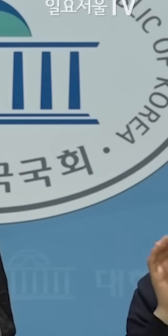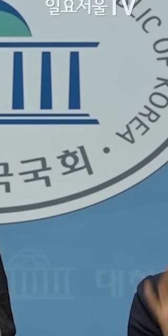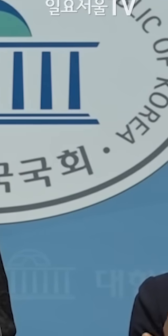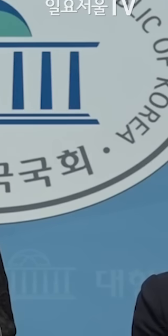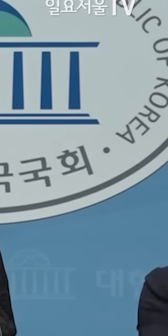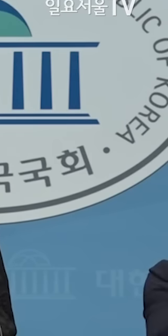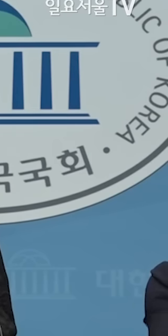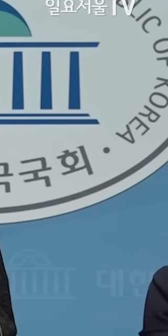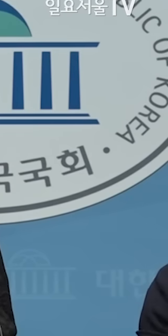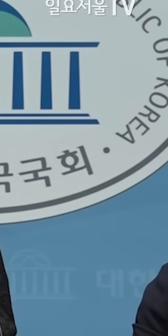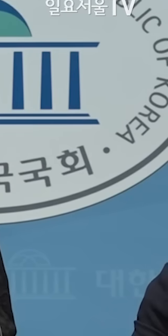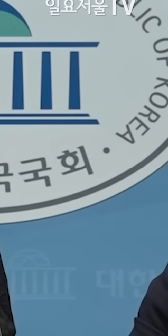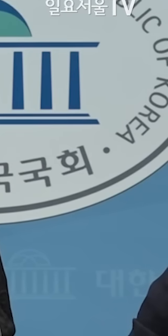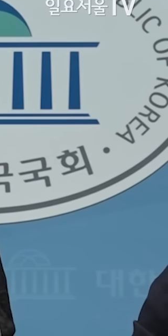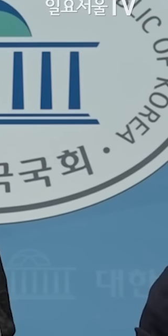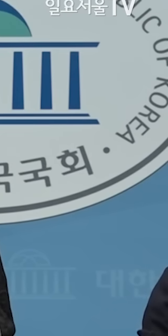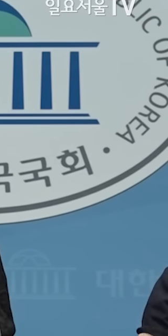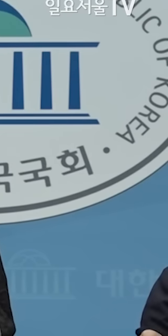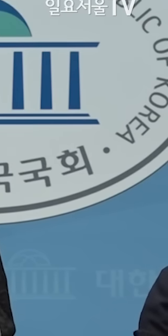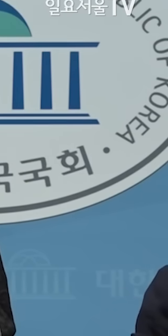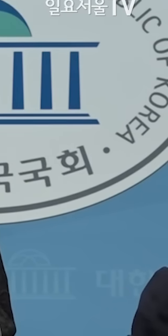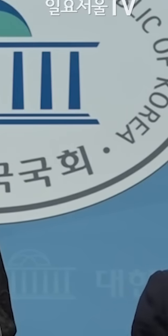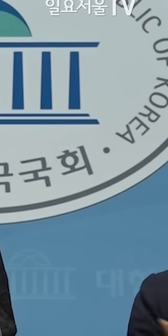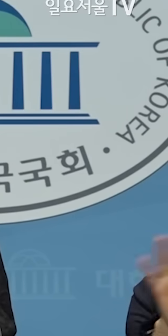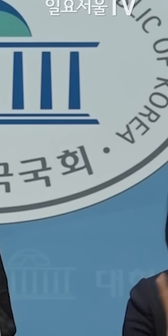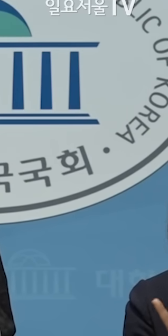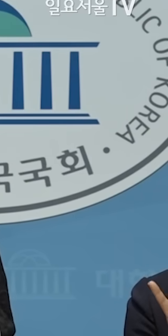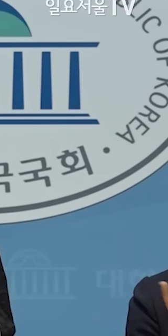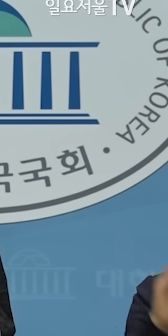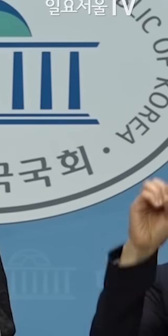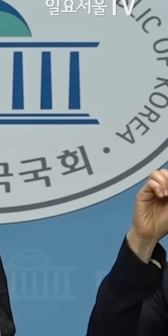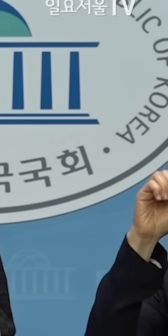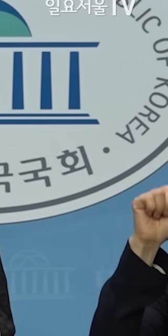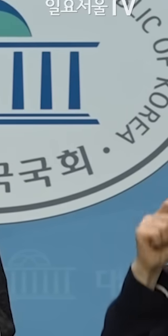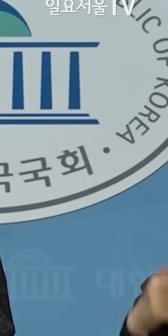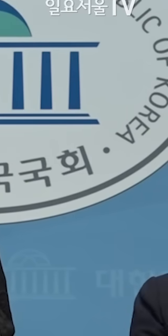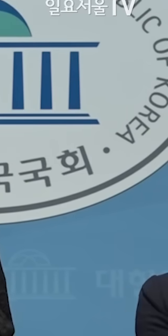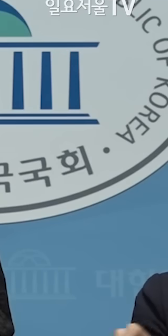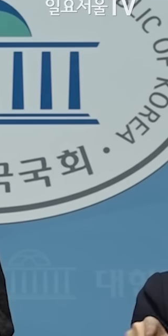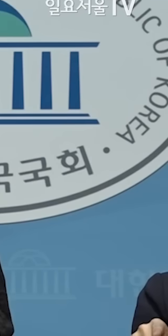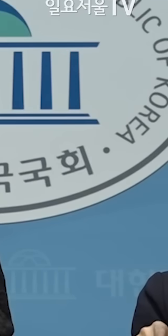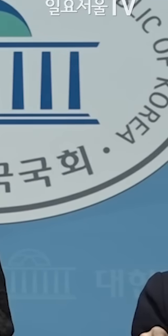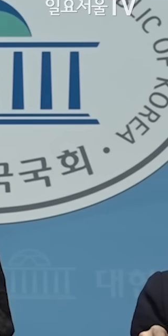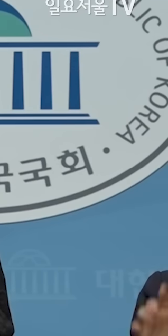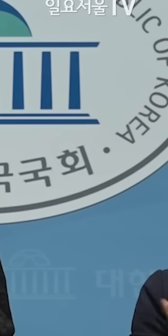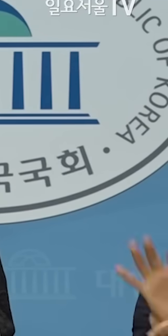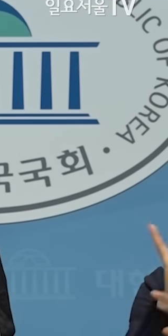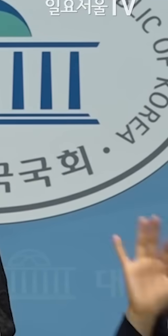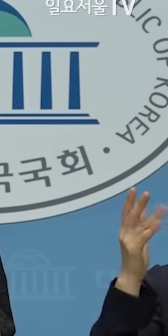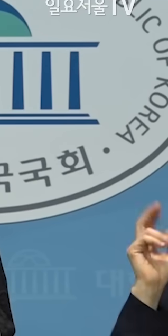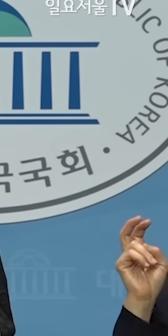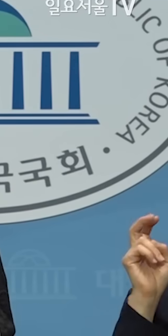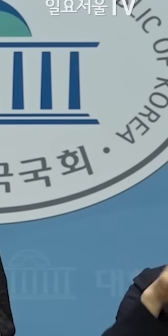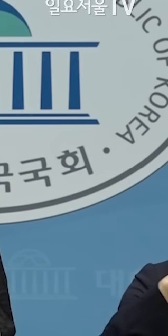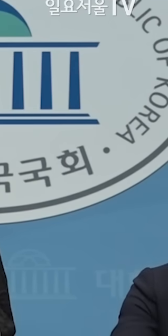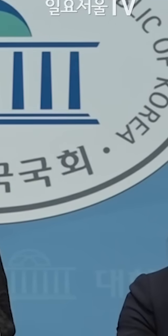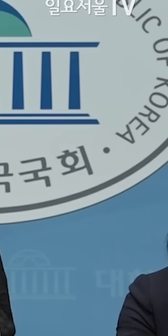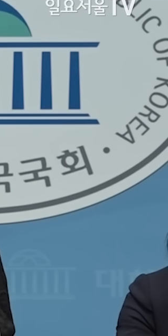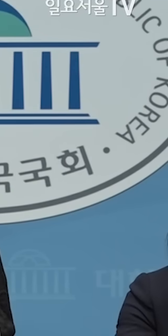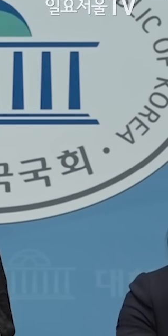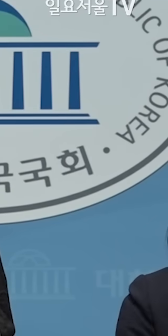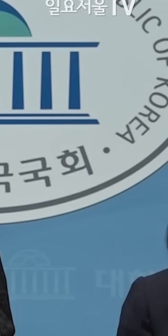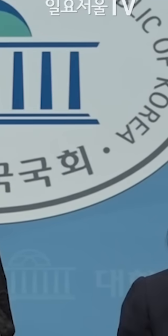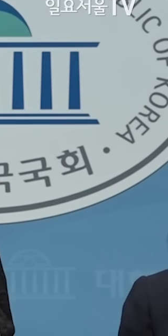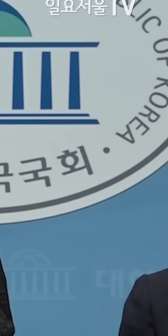외장까지면수록 리적 지지율은 마이너스 때까지 추락할 것입니다 청년들에게 호소합니다 선거는 최선이 아닌